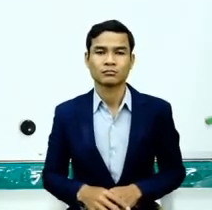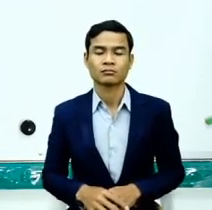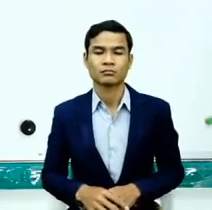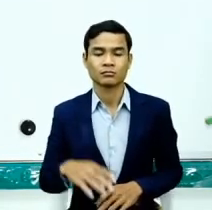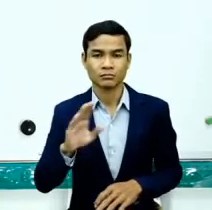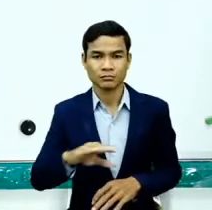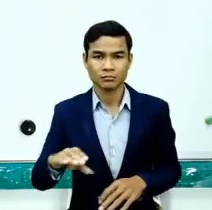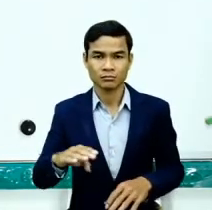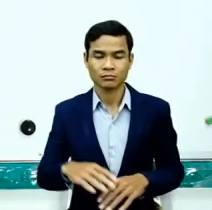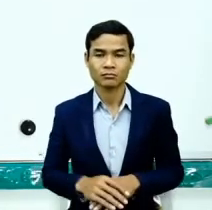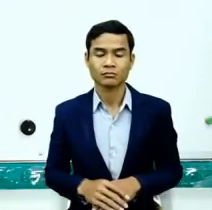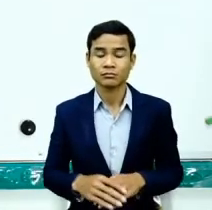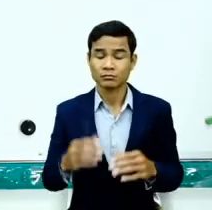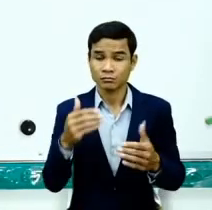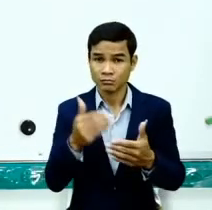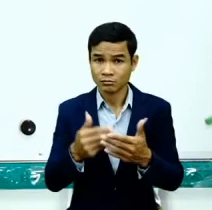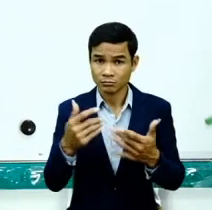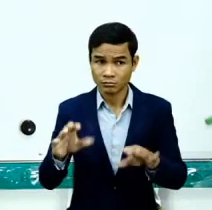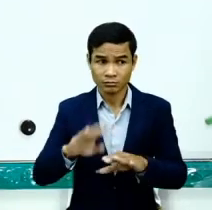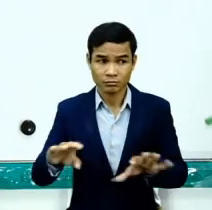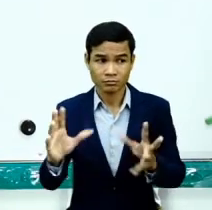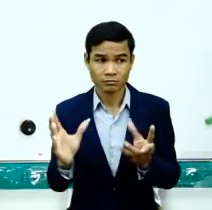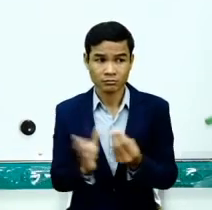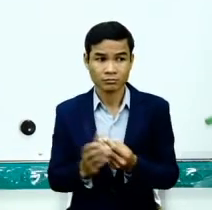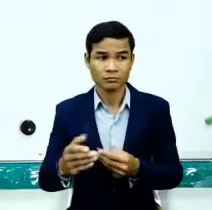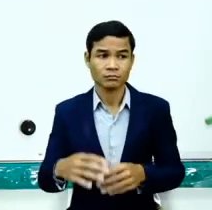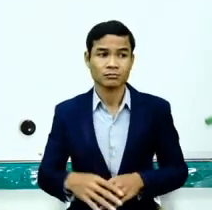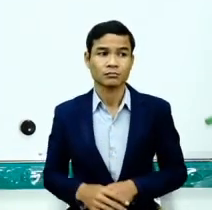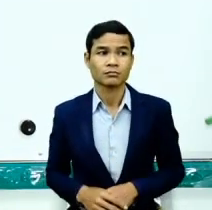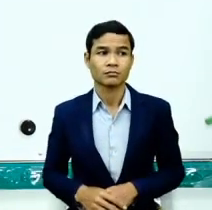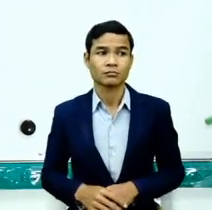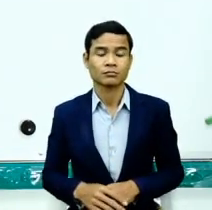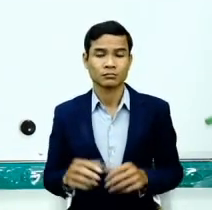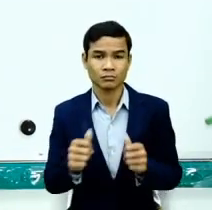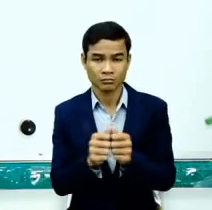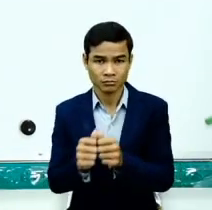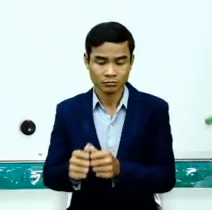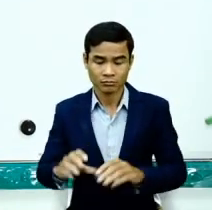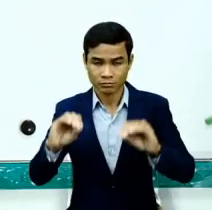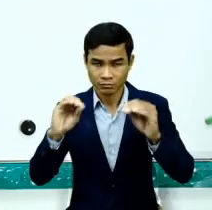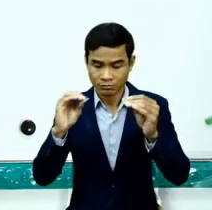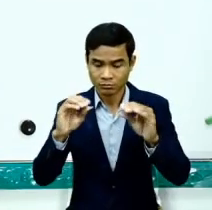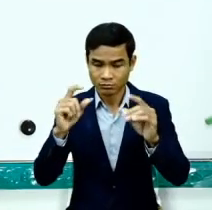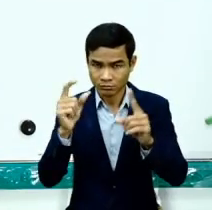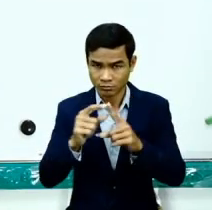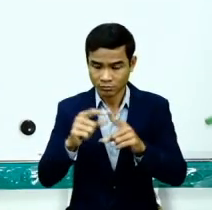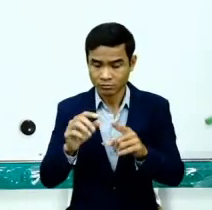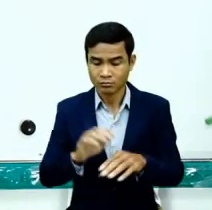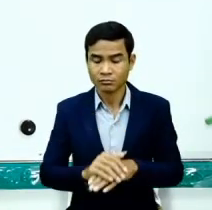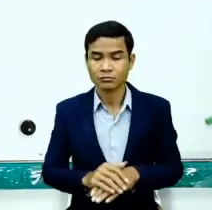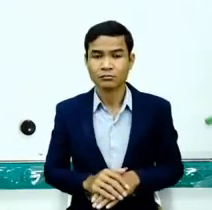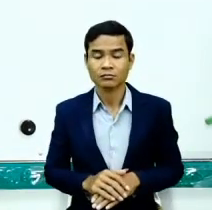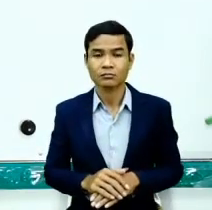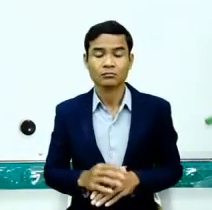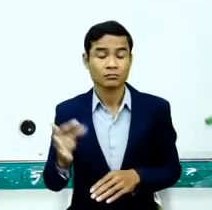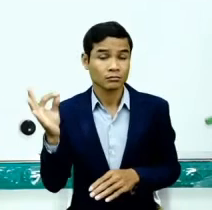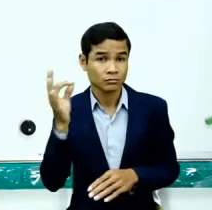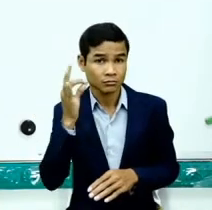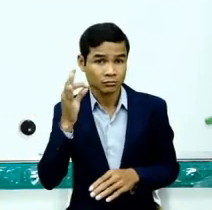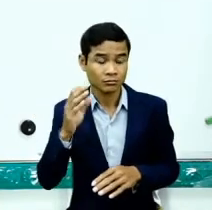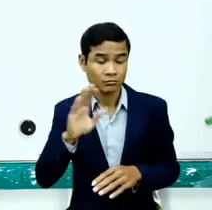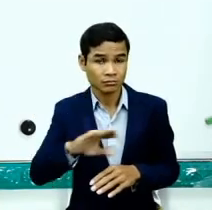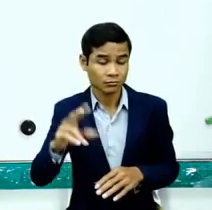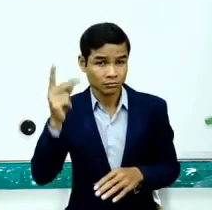chá chật rụt rồi hai đến nơi chi môi nâng bí ơ mà chá con